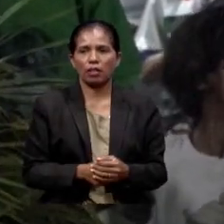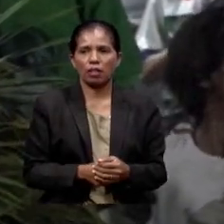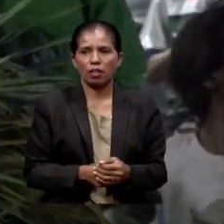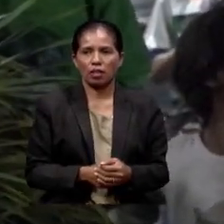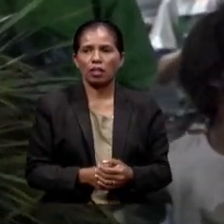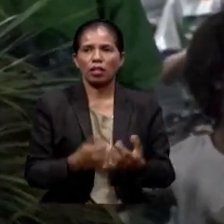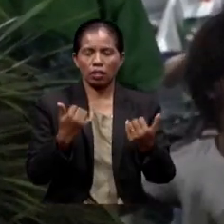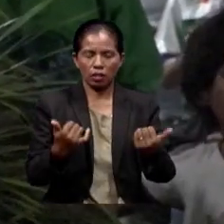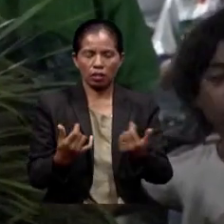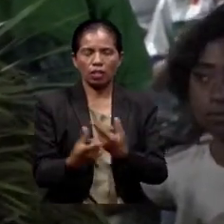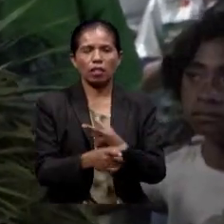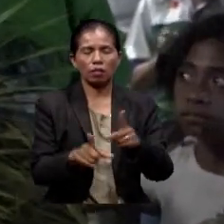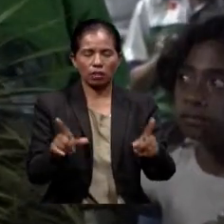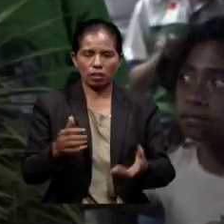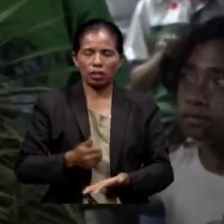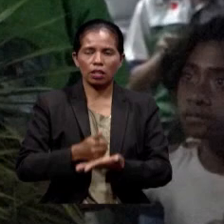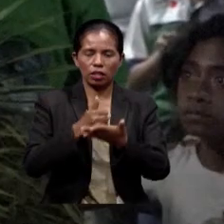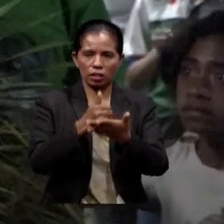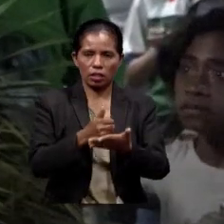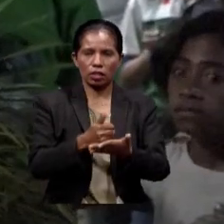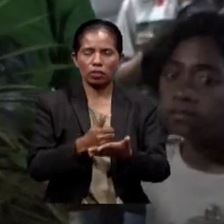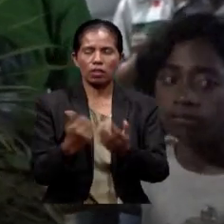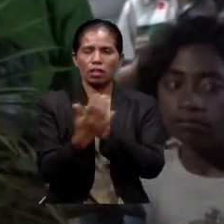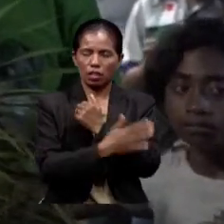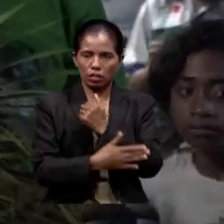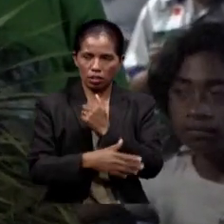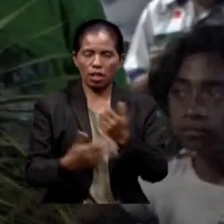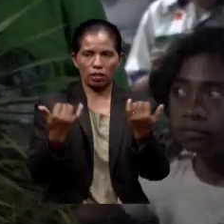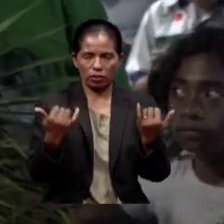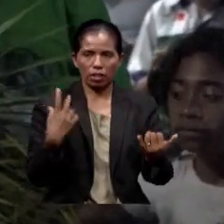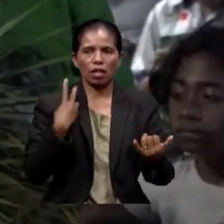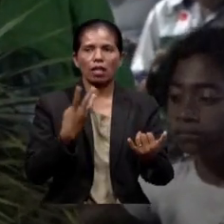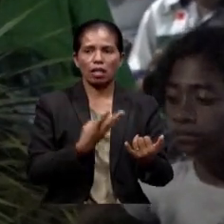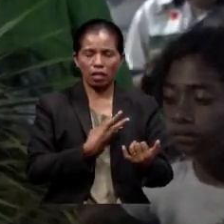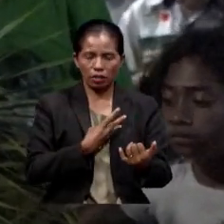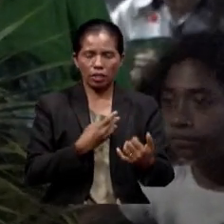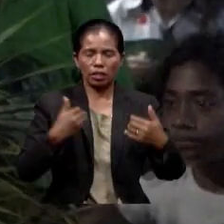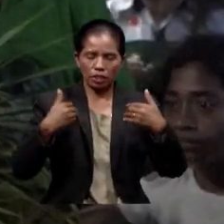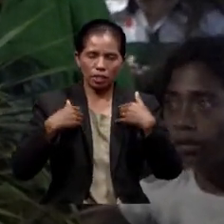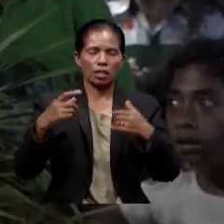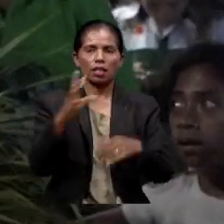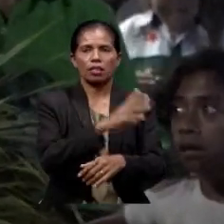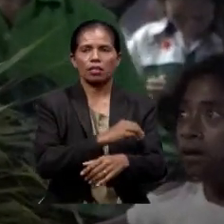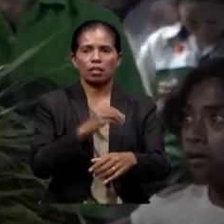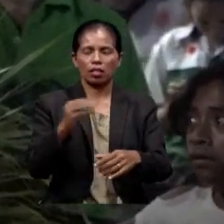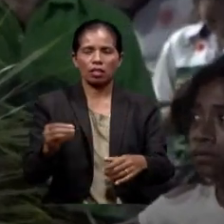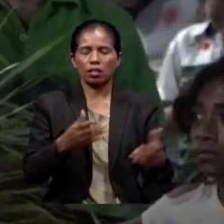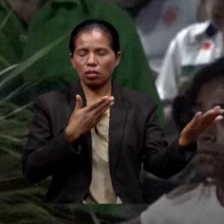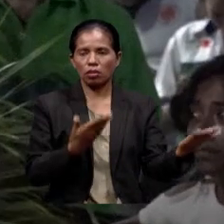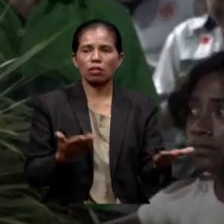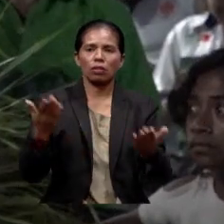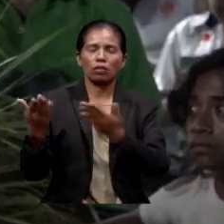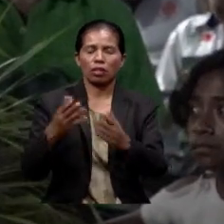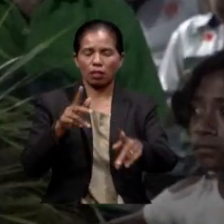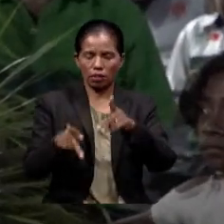namanya libertari patri ini anak dan ini datang kami hambri, kami hati tetap yang namanya ia membuat dikodo kami hati tetap yang namanya lori neti pohon dan ini pemuris